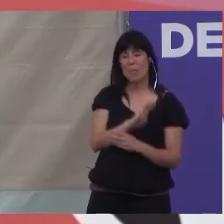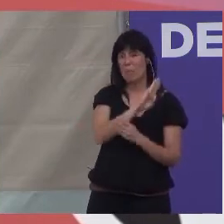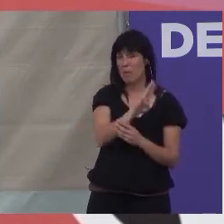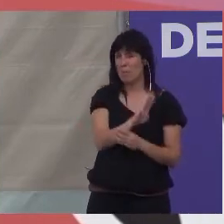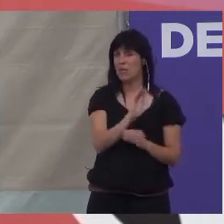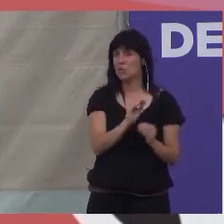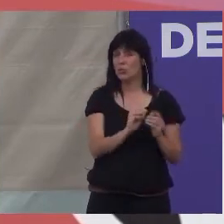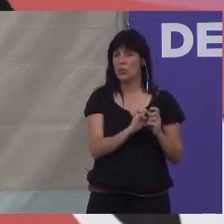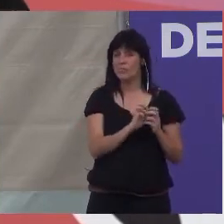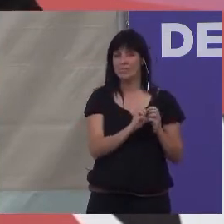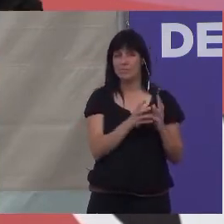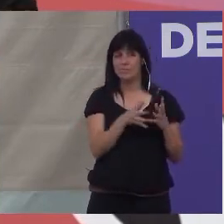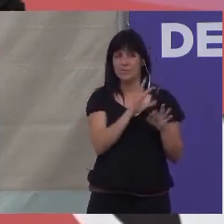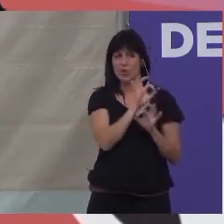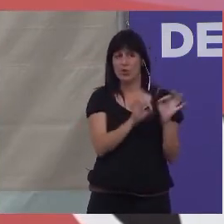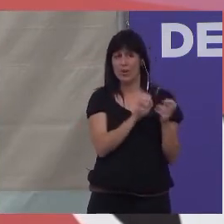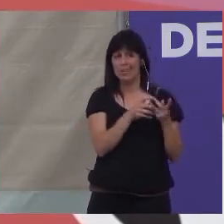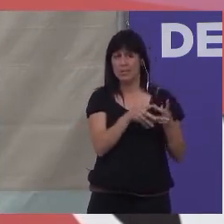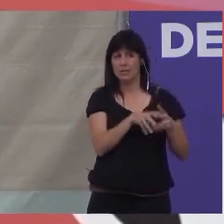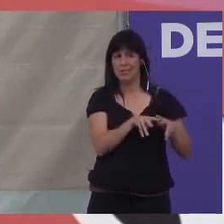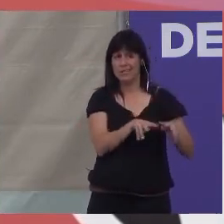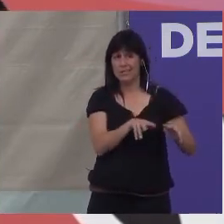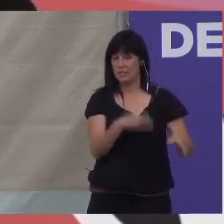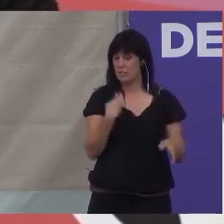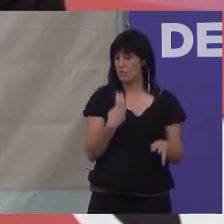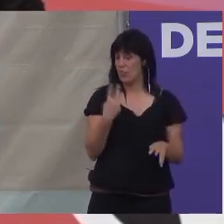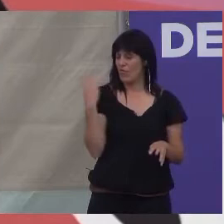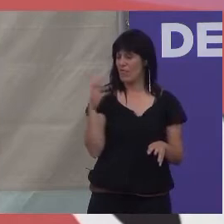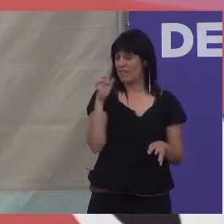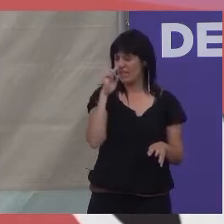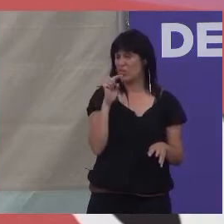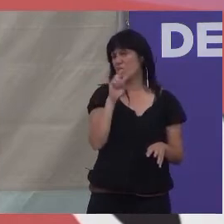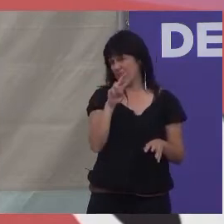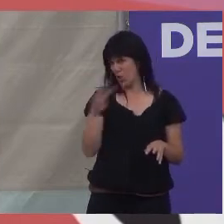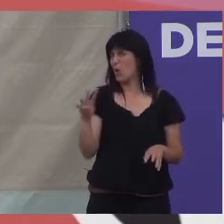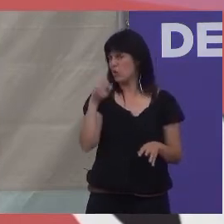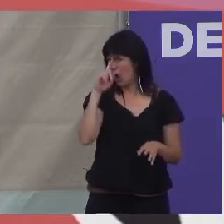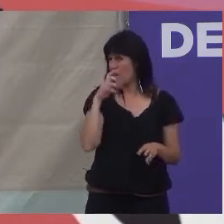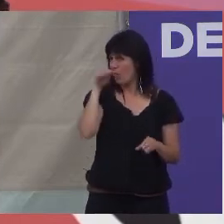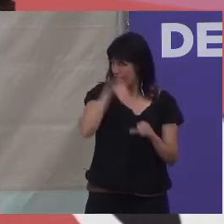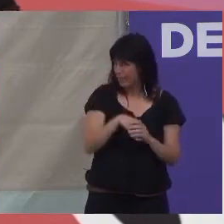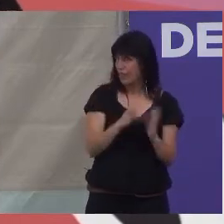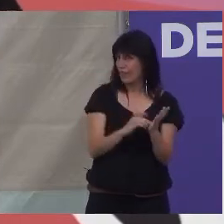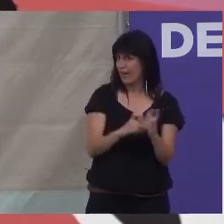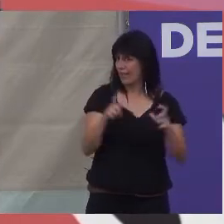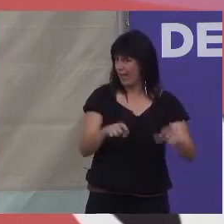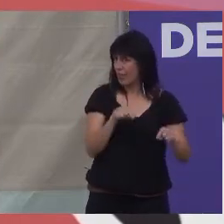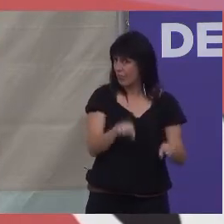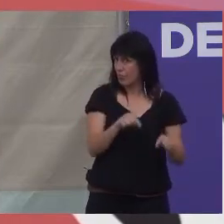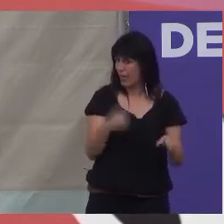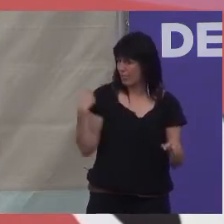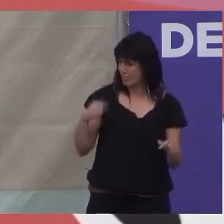fet al nostre país en els 20 anys, 24 anys concretament ací a València, que ha